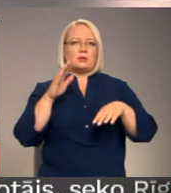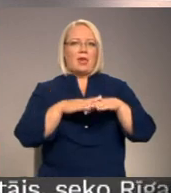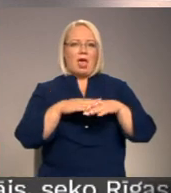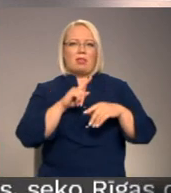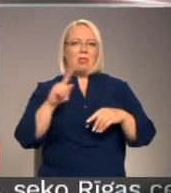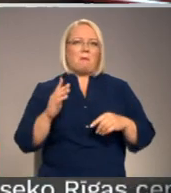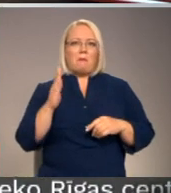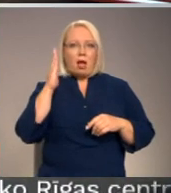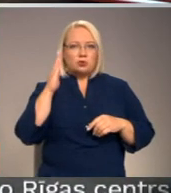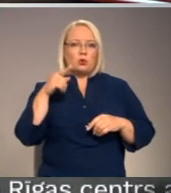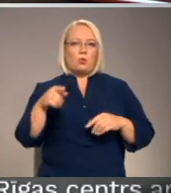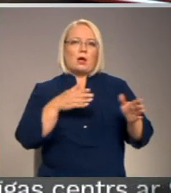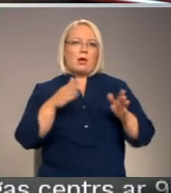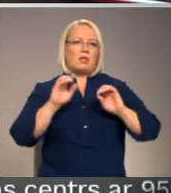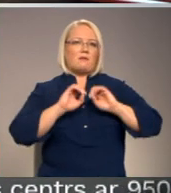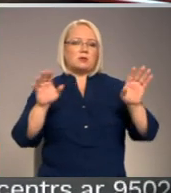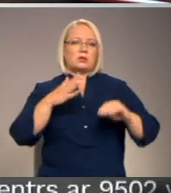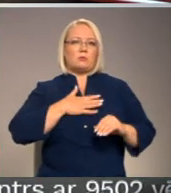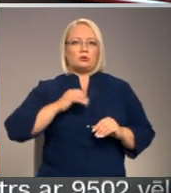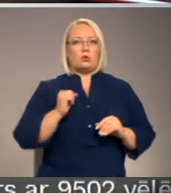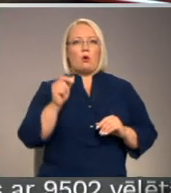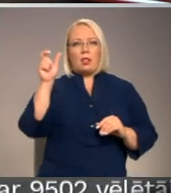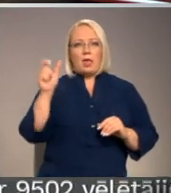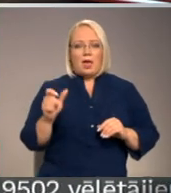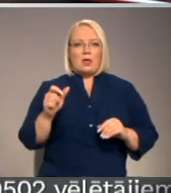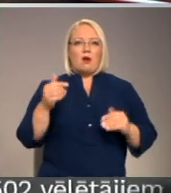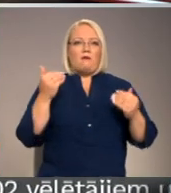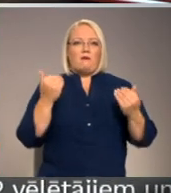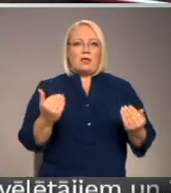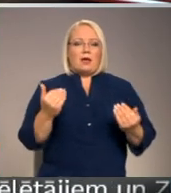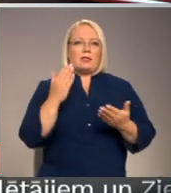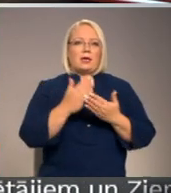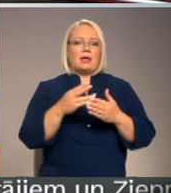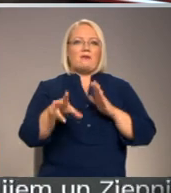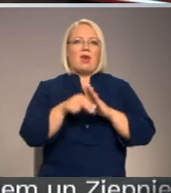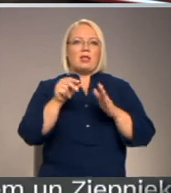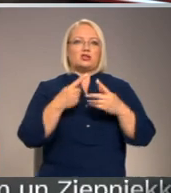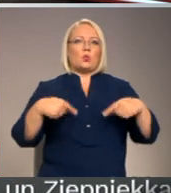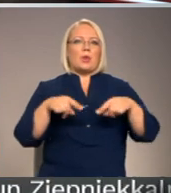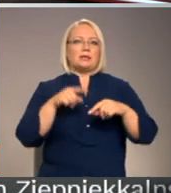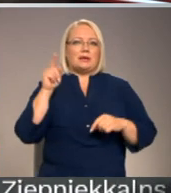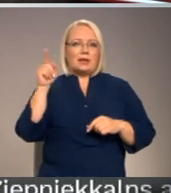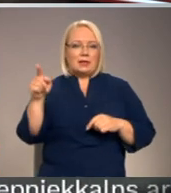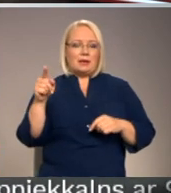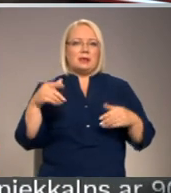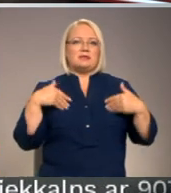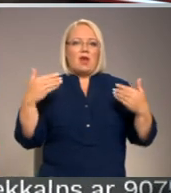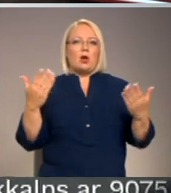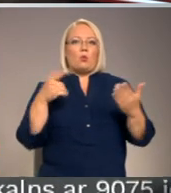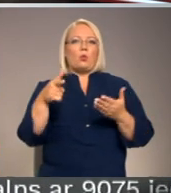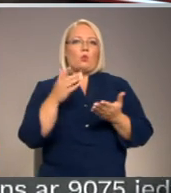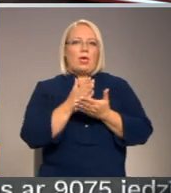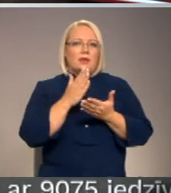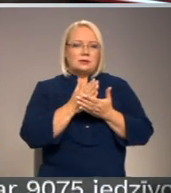mums gatavu pastāstīt arī kolēģe Zanda Ozola-Balode, kura atrodas vēlēšana iecirknī. Sveika, Zanda! Kurā iecirknī tu esi un